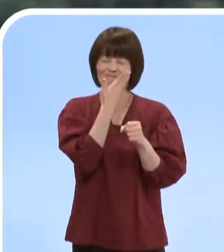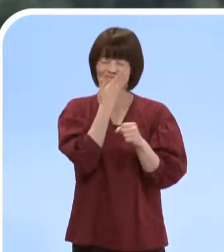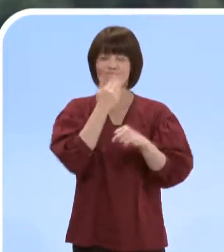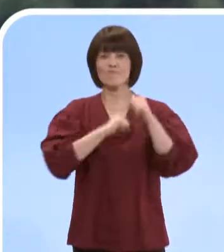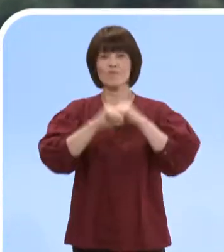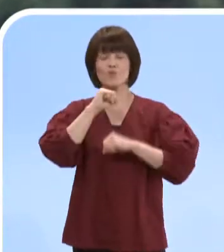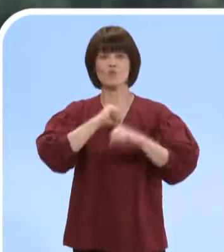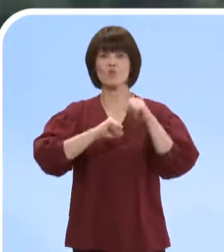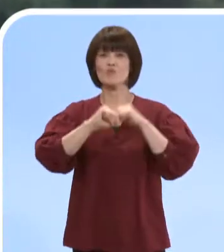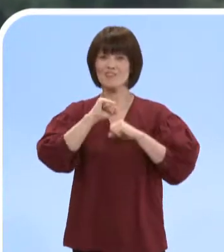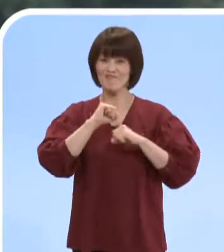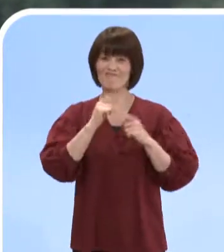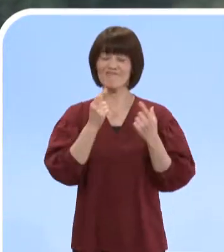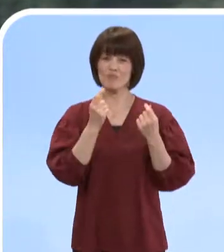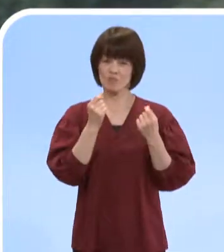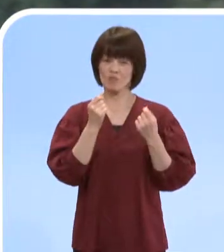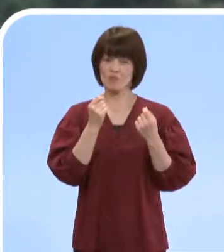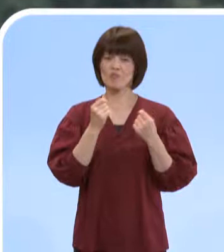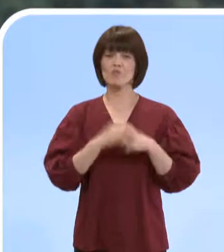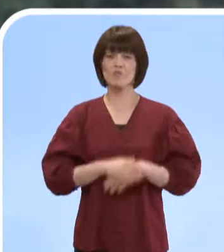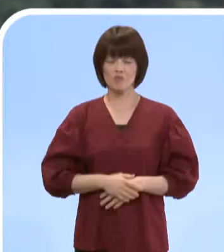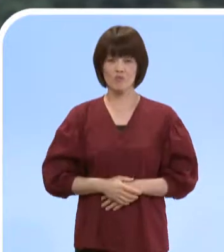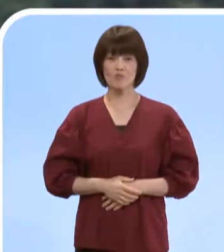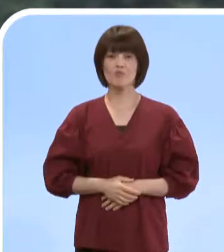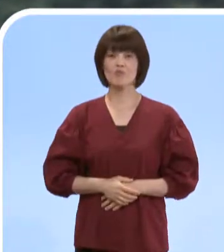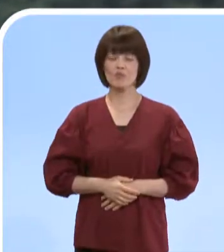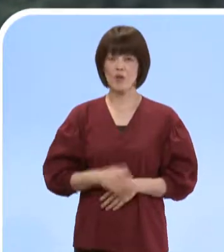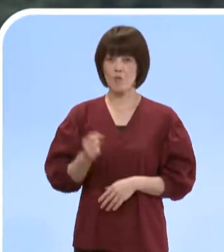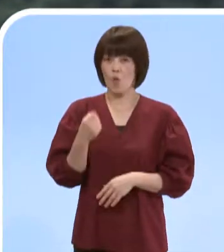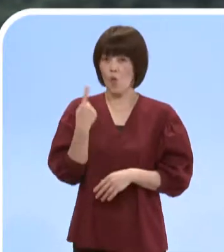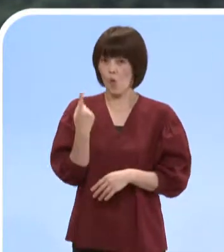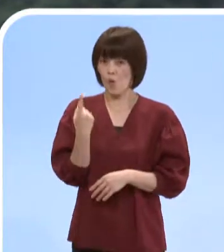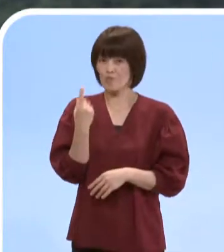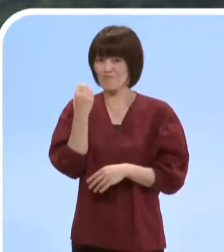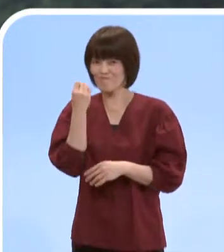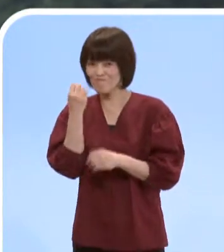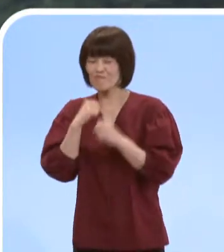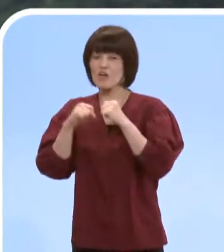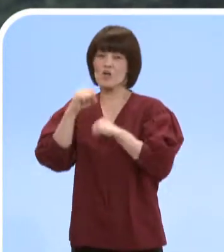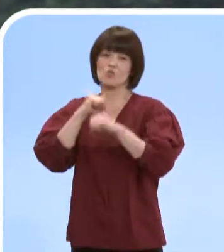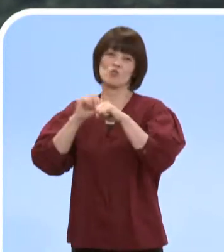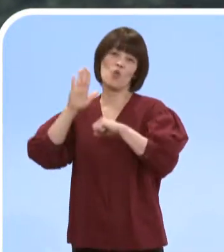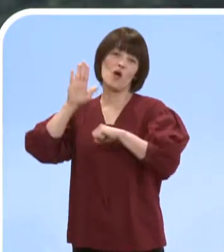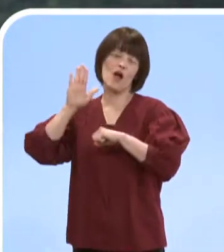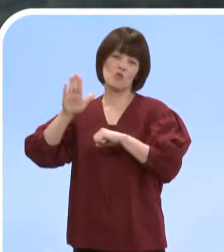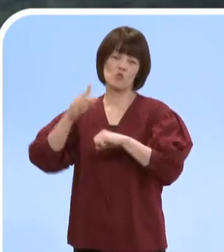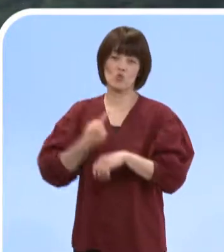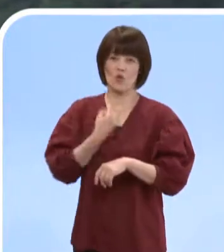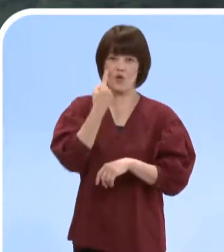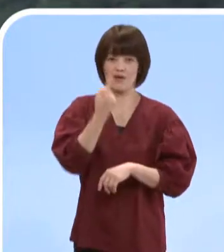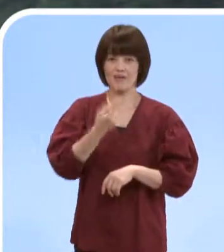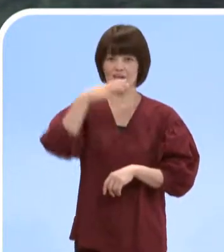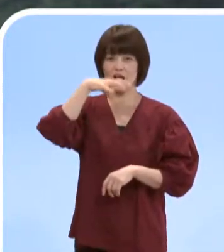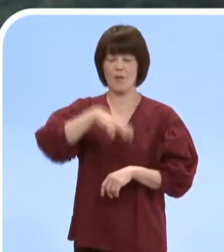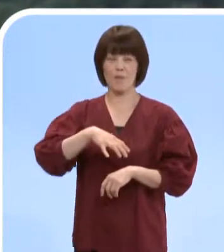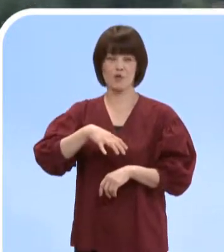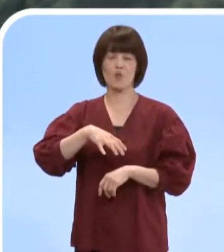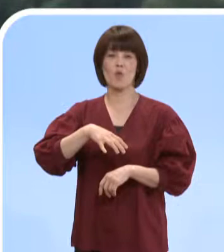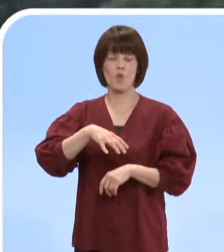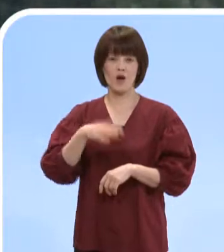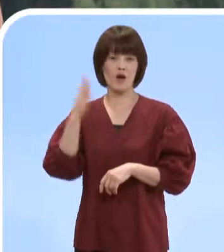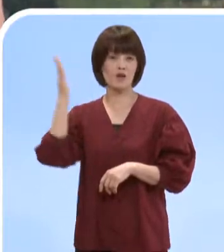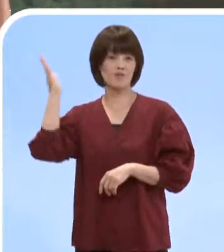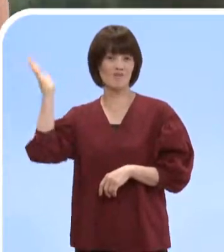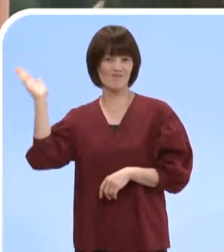いたしました。そしてもう一つ山や森にまつわるユニークな活動があるということでやってきたのがこち